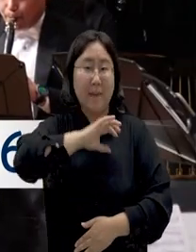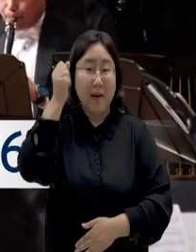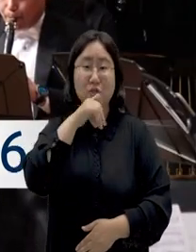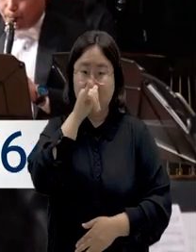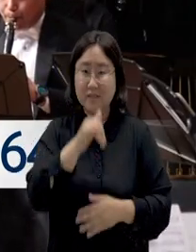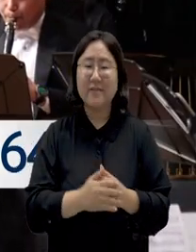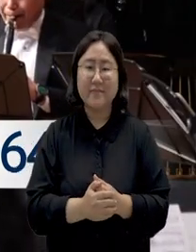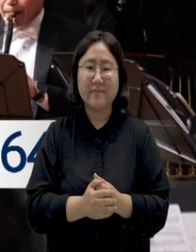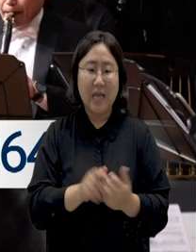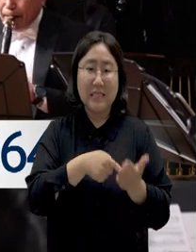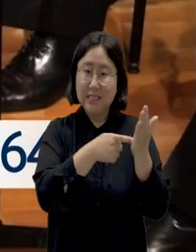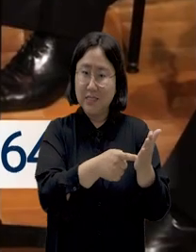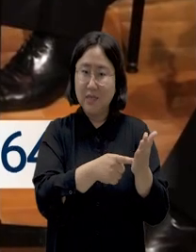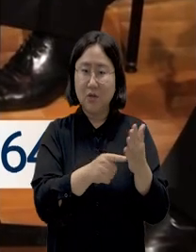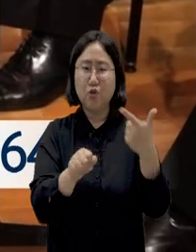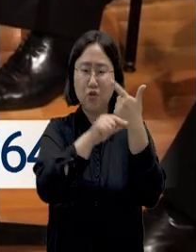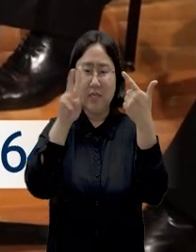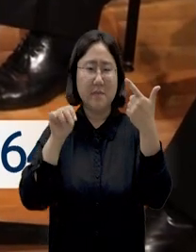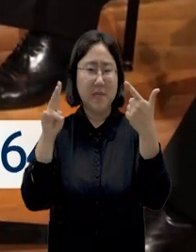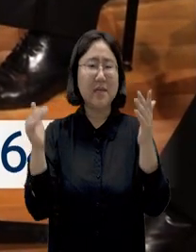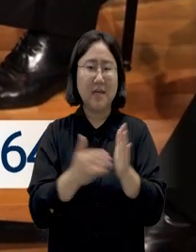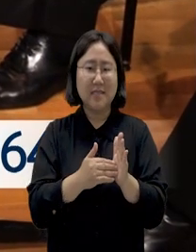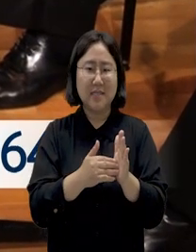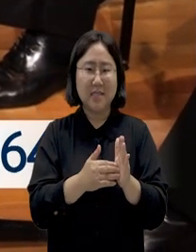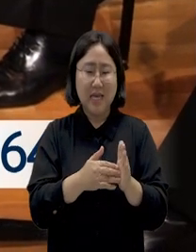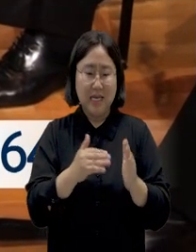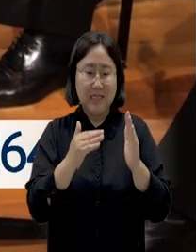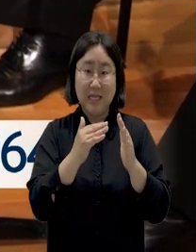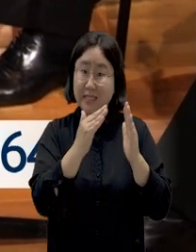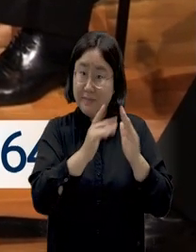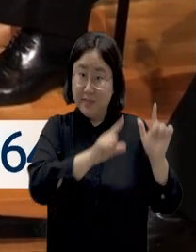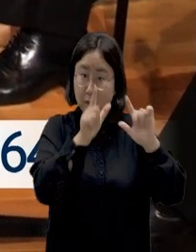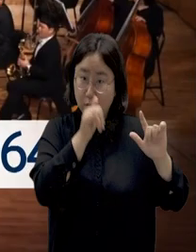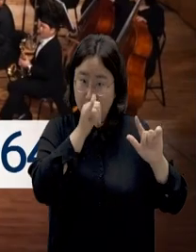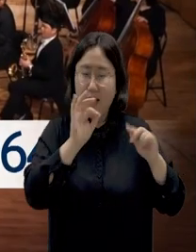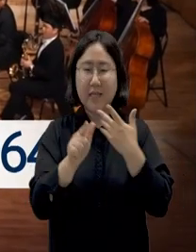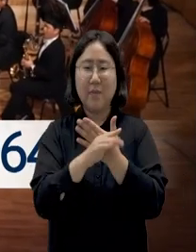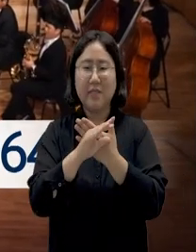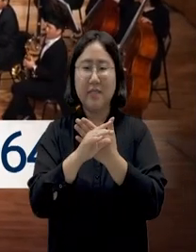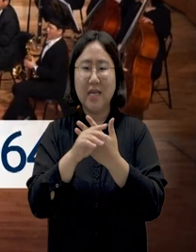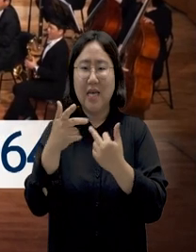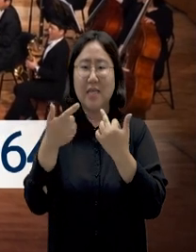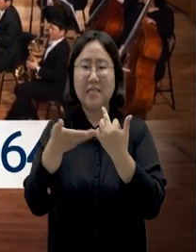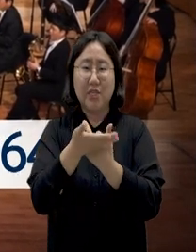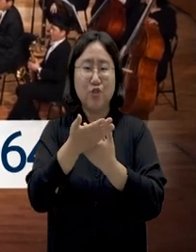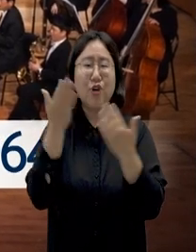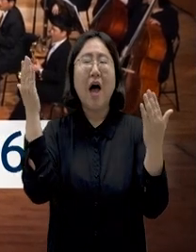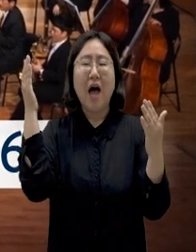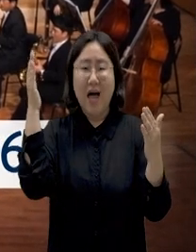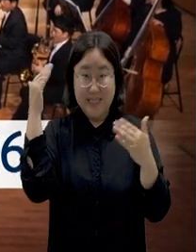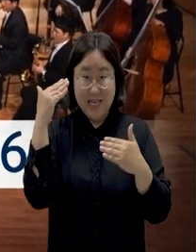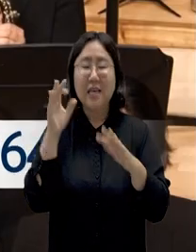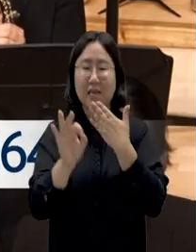됩니다. 신청은 오는 23일까지고 주민등록 주소지가 제주이거나 제주에 있는 학교에 재학